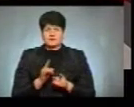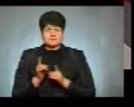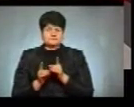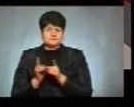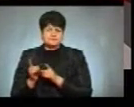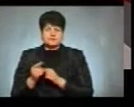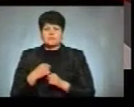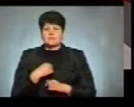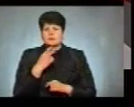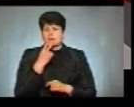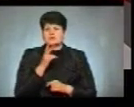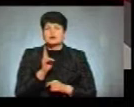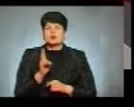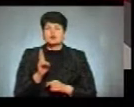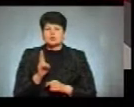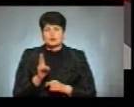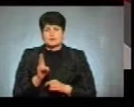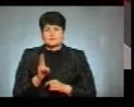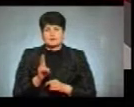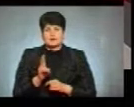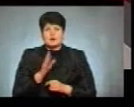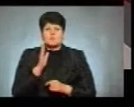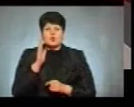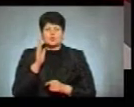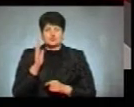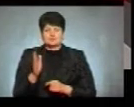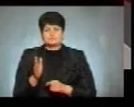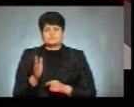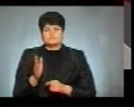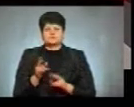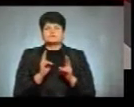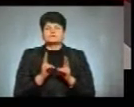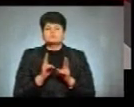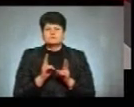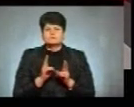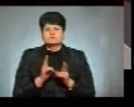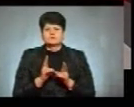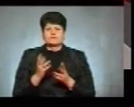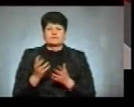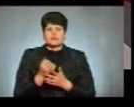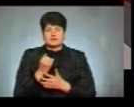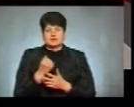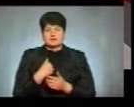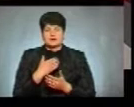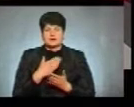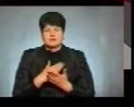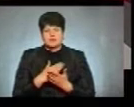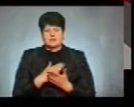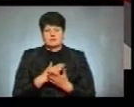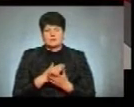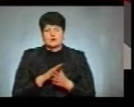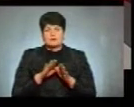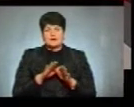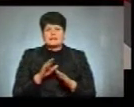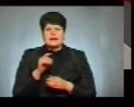ми бачили, хто, власне, спрогнозували, хто ж виграє, ми маємо опиратись на